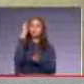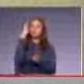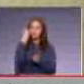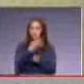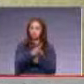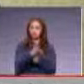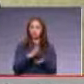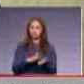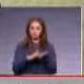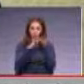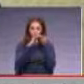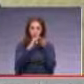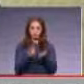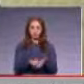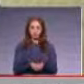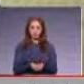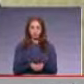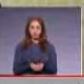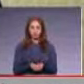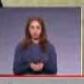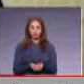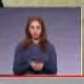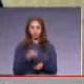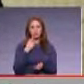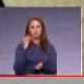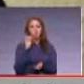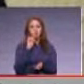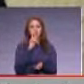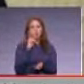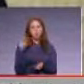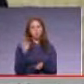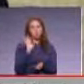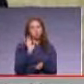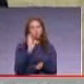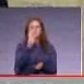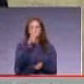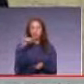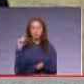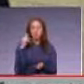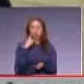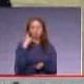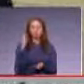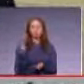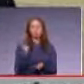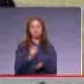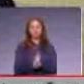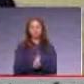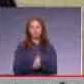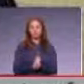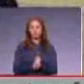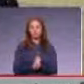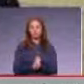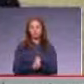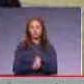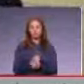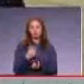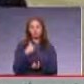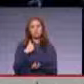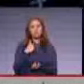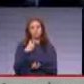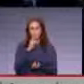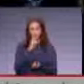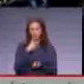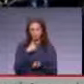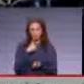وربنا يعني ما تعرفش الام دي حاجه غاليه قوي قوي قوي قوي. واسالوني انا يا ناس على